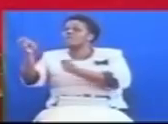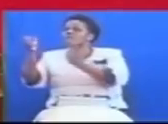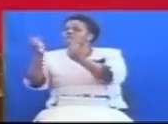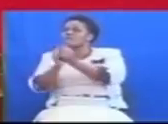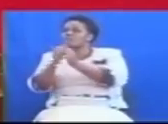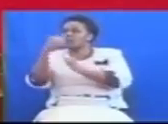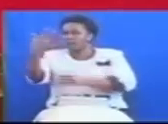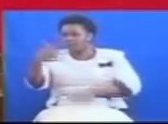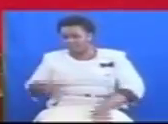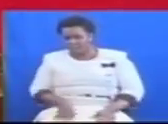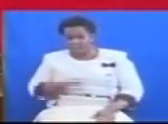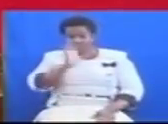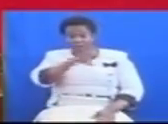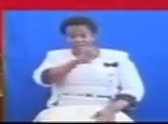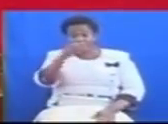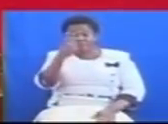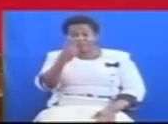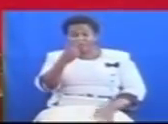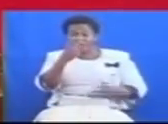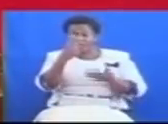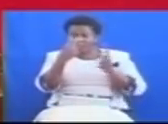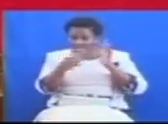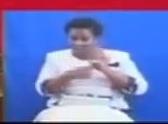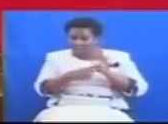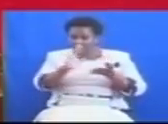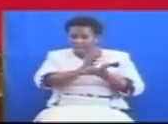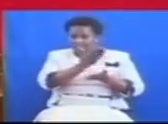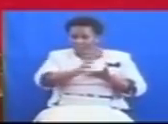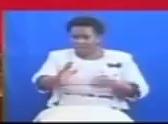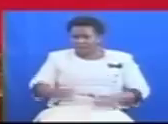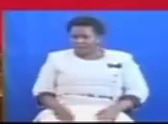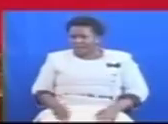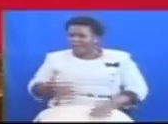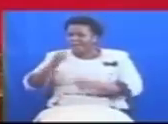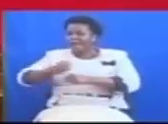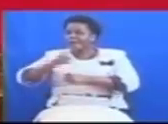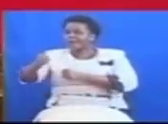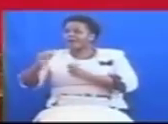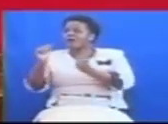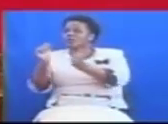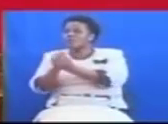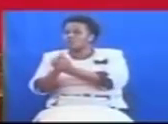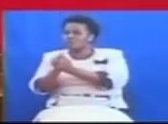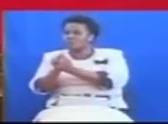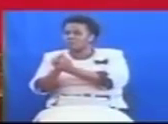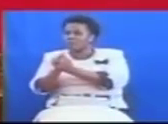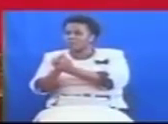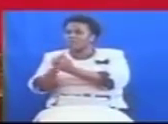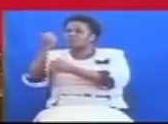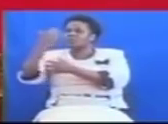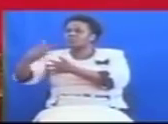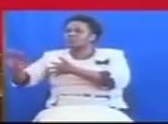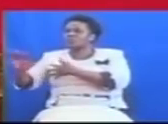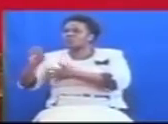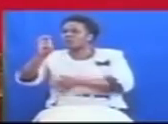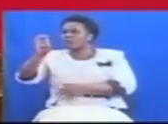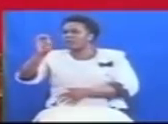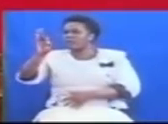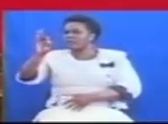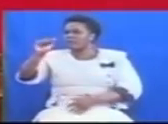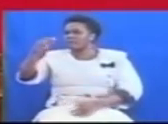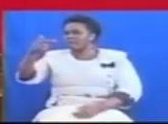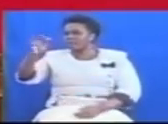shamba hili liligawanywa, ambapo hekta 10 ziliuzwa kwa wamiliki ambaye ni Efata Ministry, na